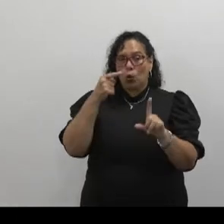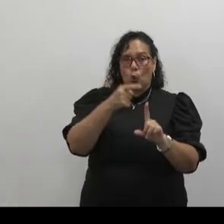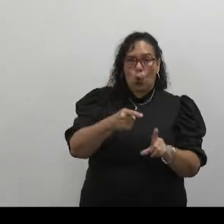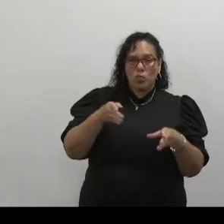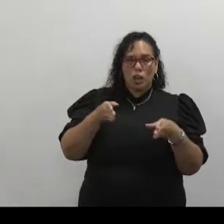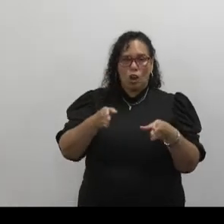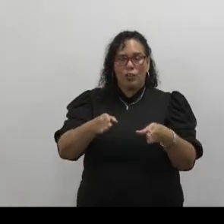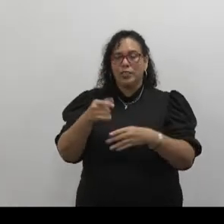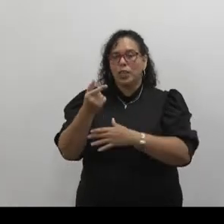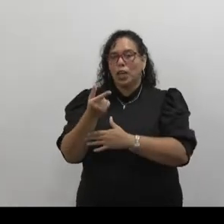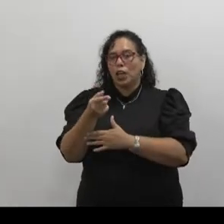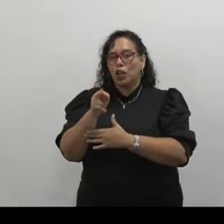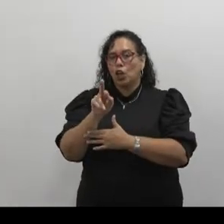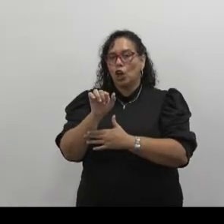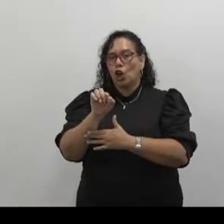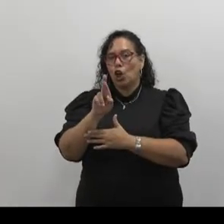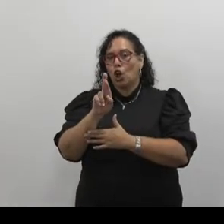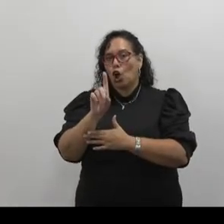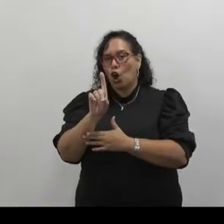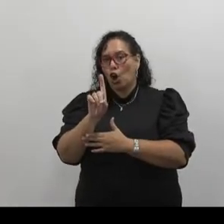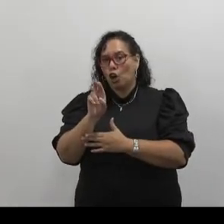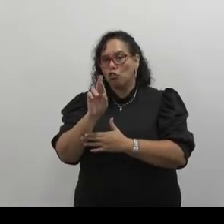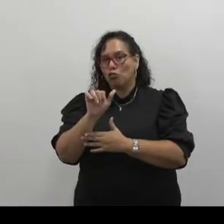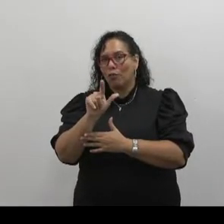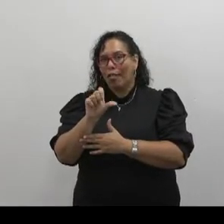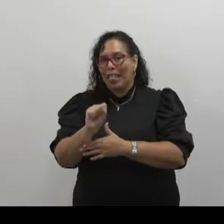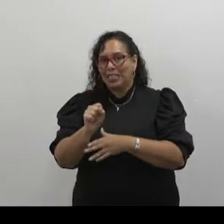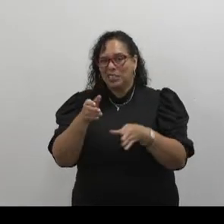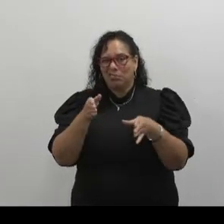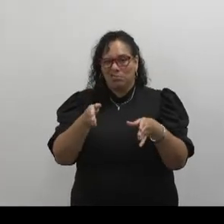từ hàng mẫu nâng có chia cả xâm rạp dương khả nông ca